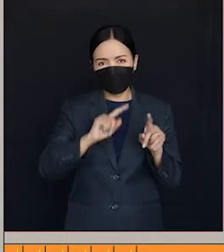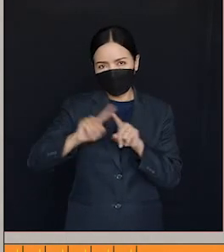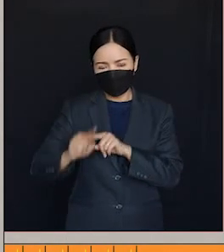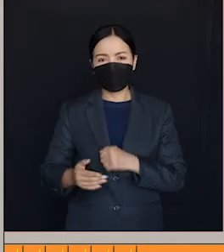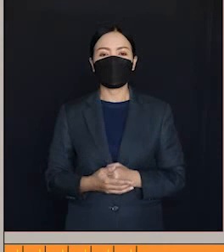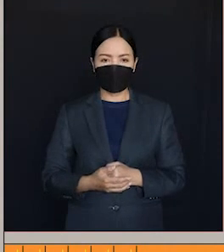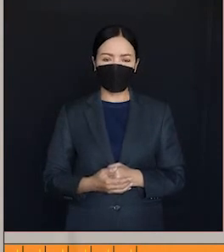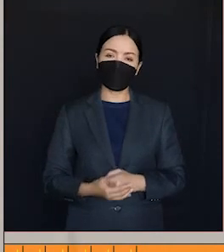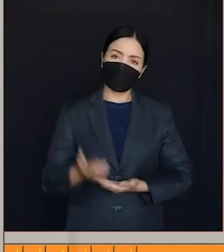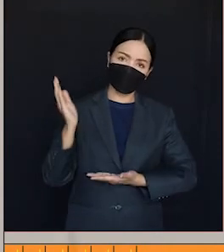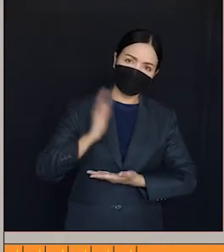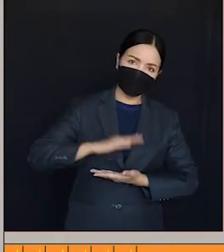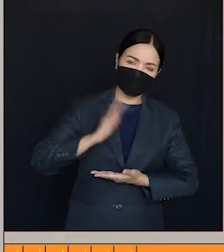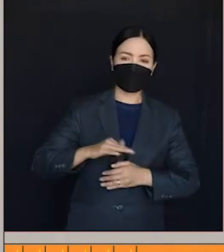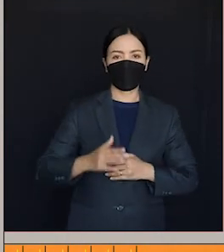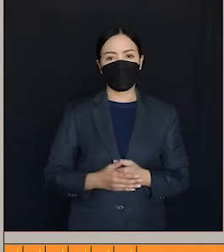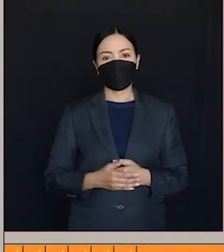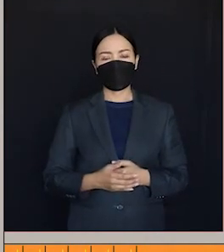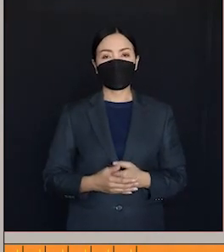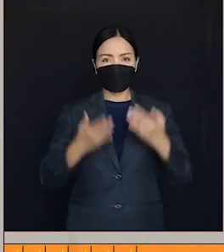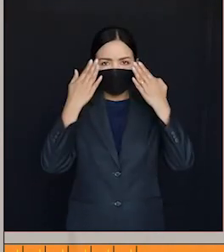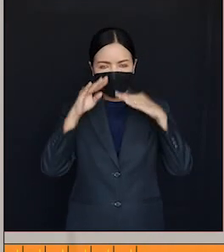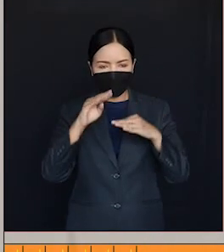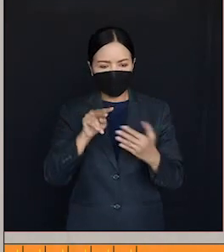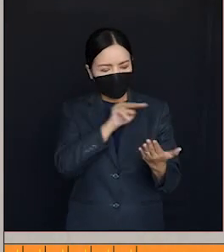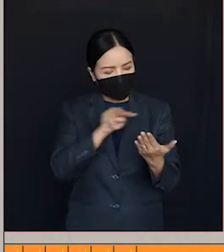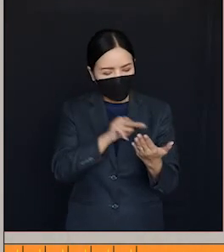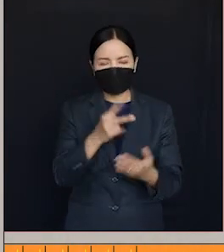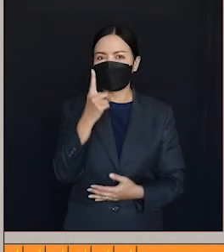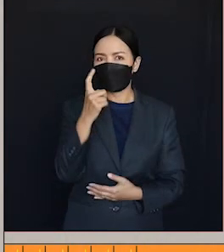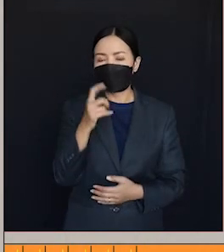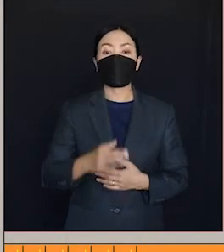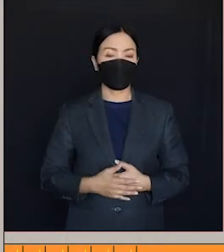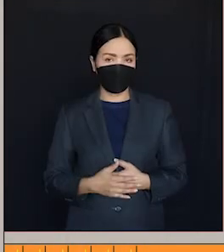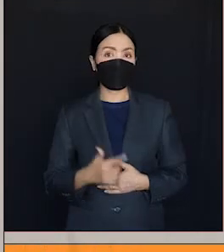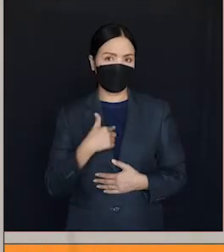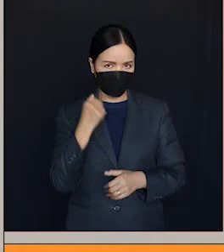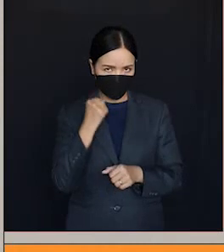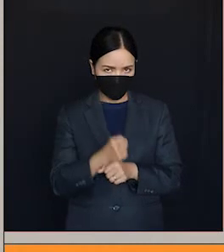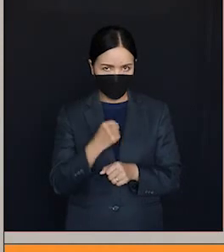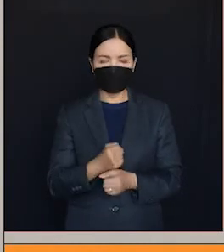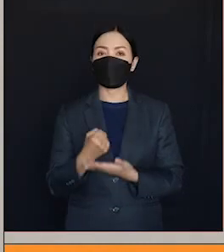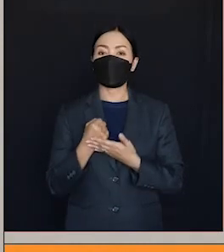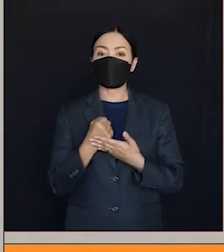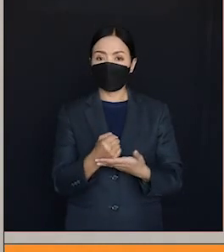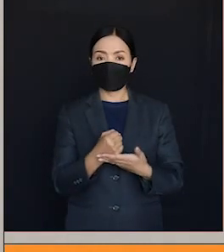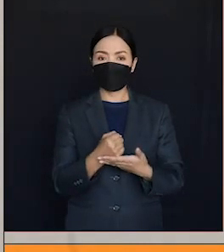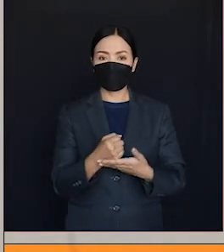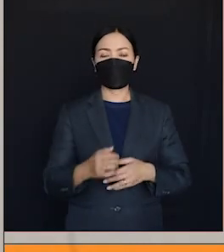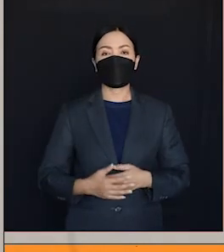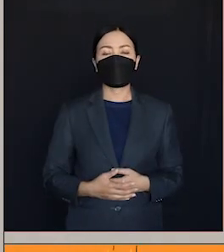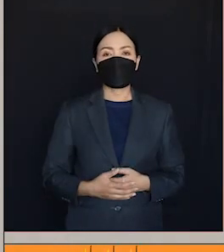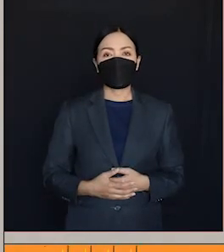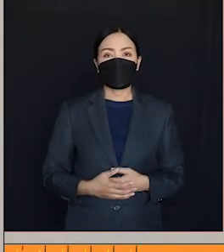จิทัลที่เป็นสื่อสิ่งพิมพ์ที่คนตาบอดเข้าไม่ถึงนะคะเราก็จะสามารถ